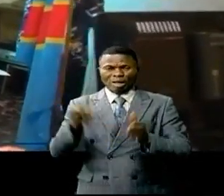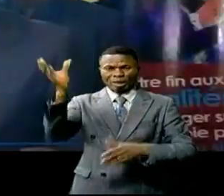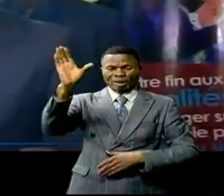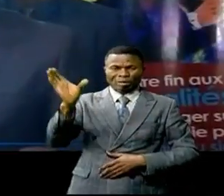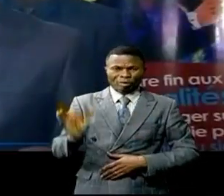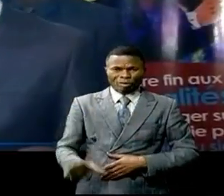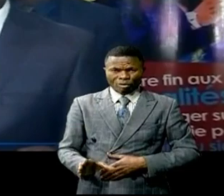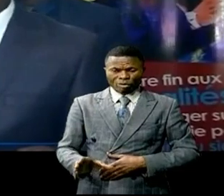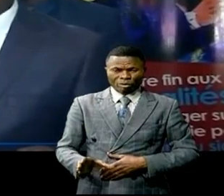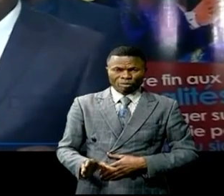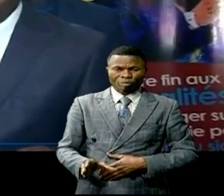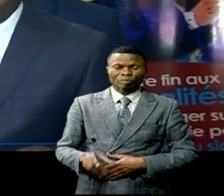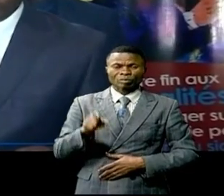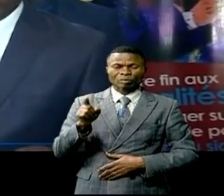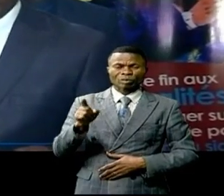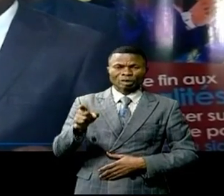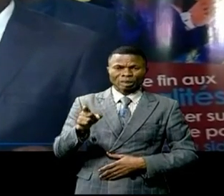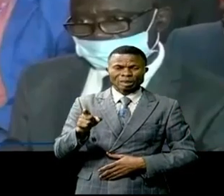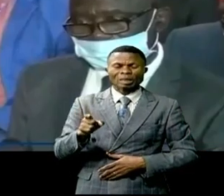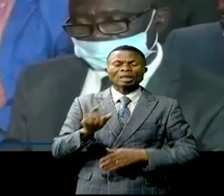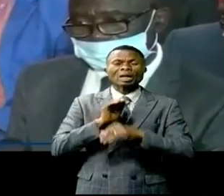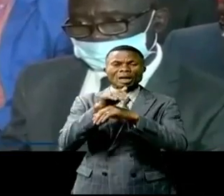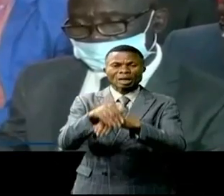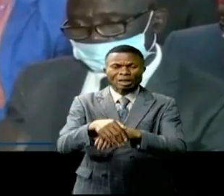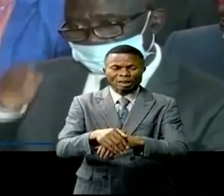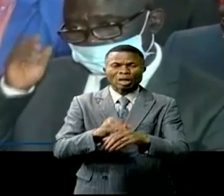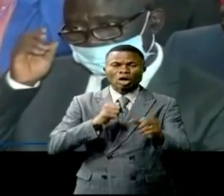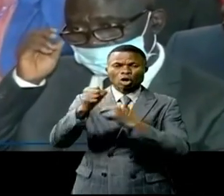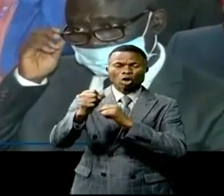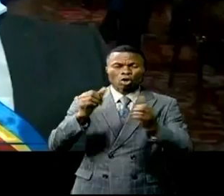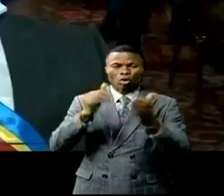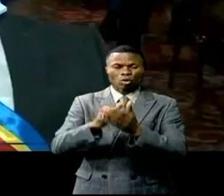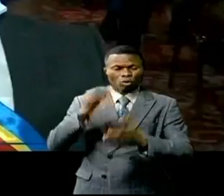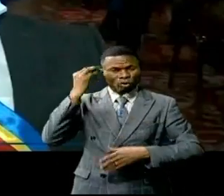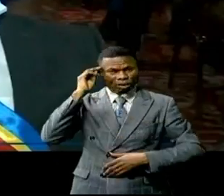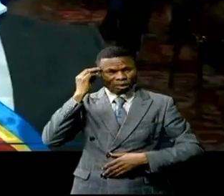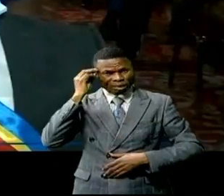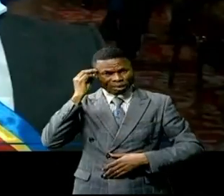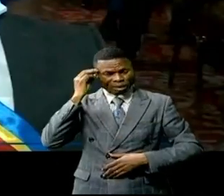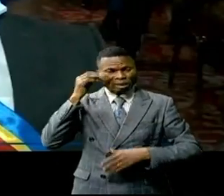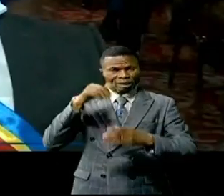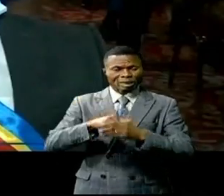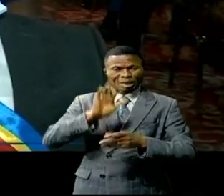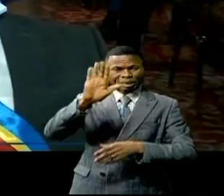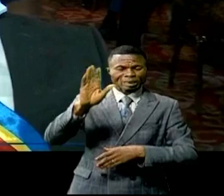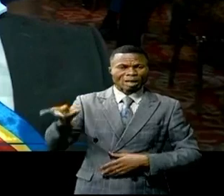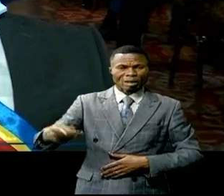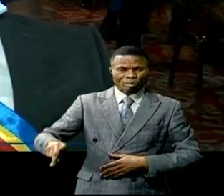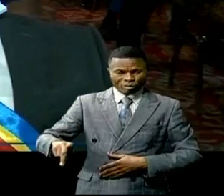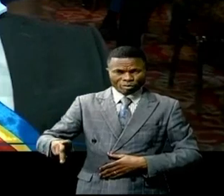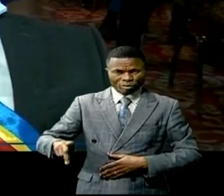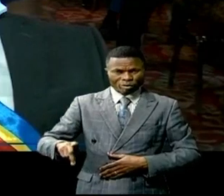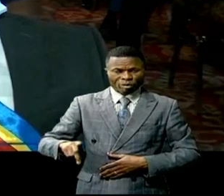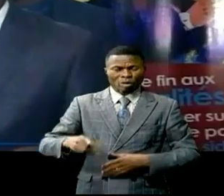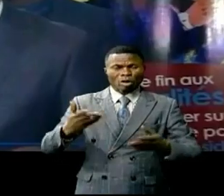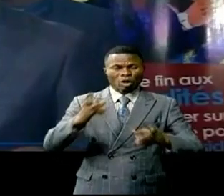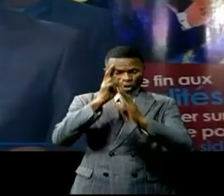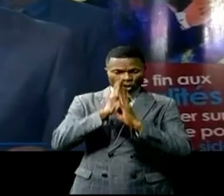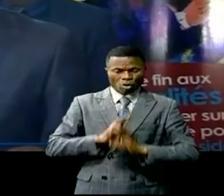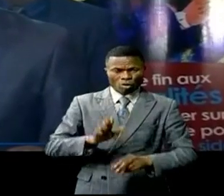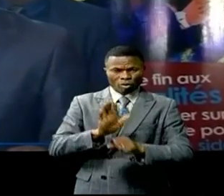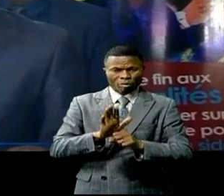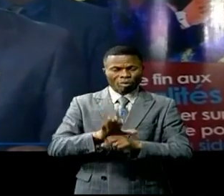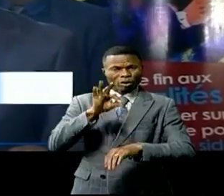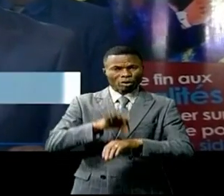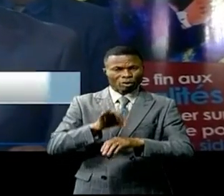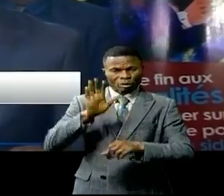central, Justin Luemba Makoso, qui s'engage à la lutte contre le VIH dans sa province. C'est à la fois un grand honneur et un grand